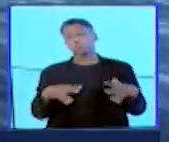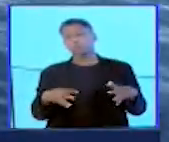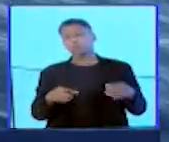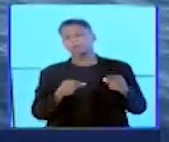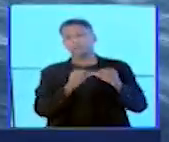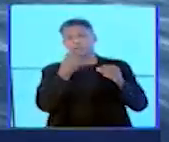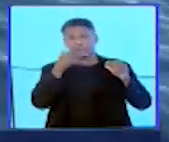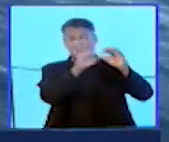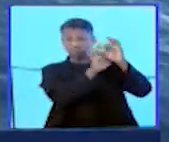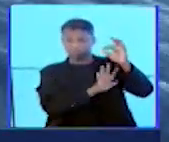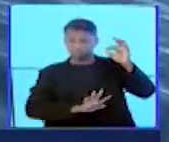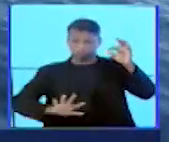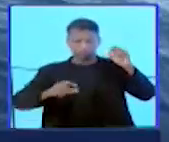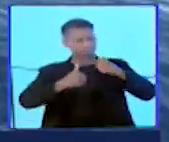Indonesia.